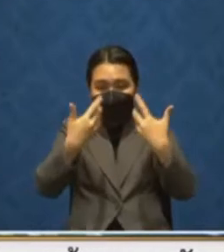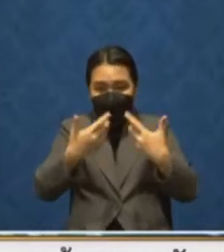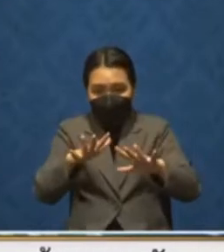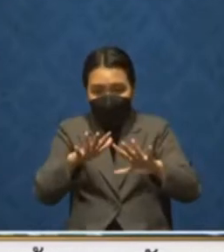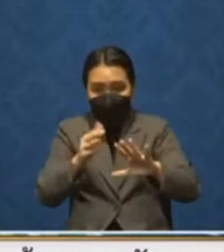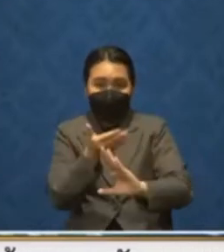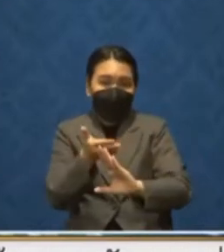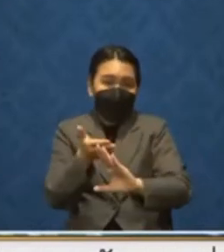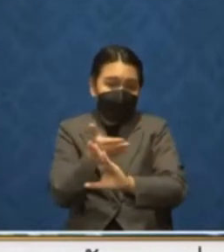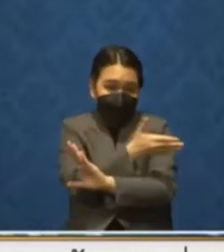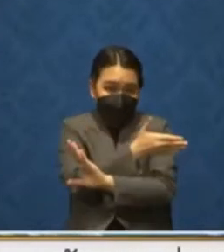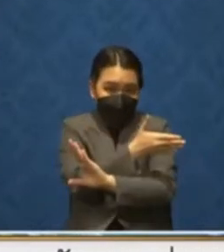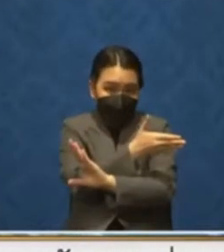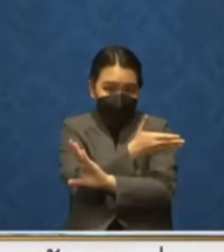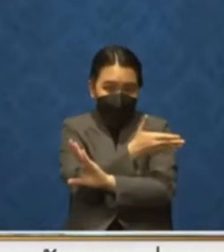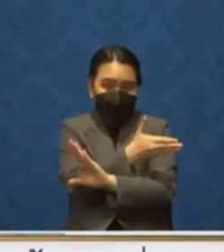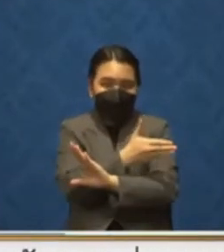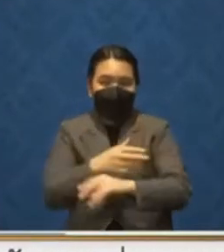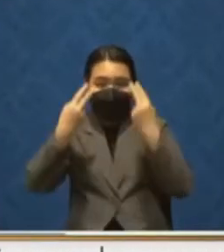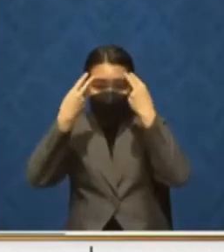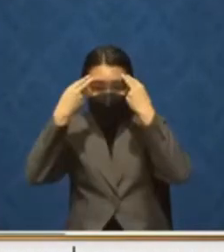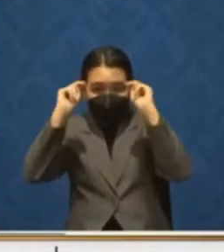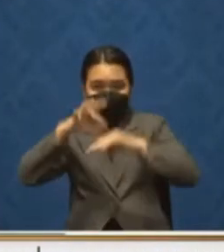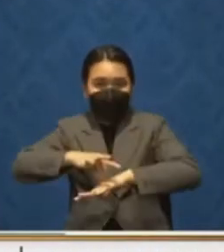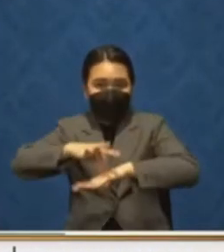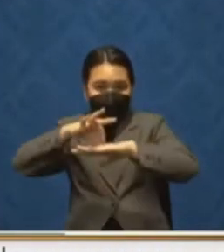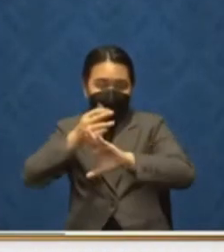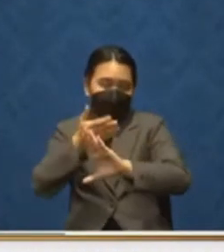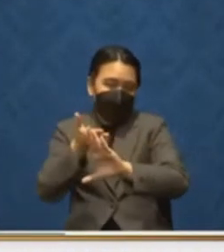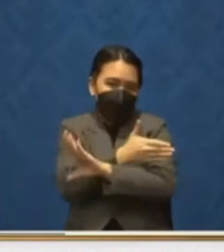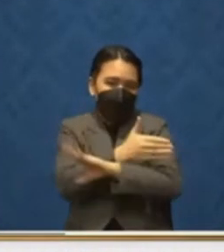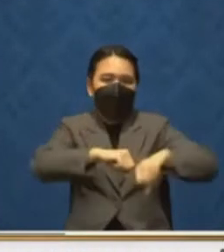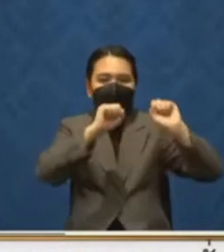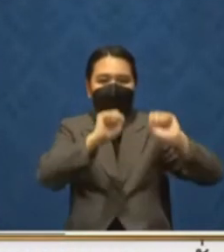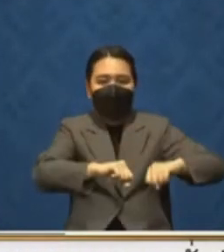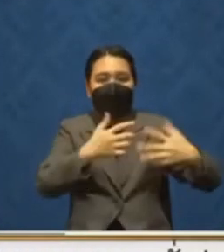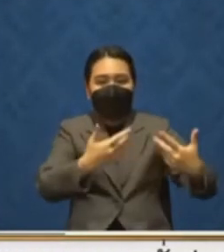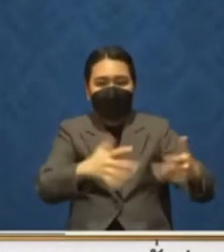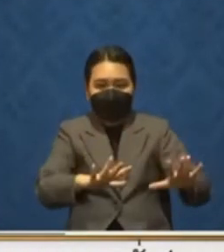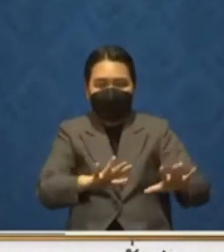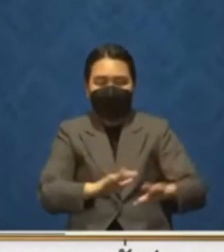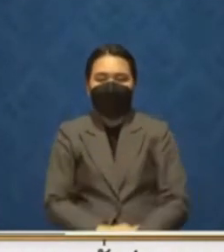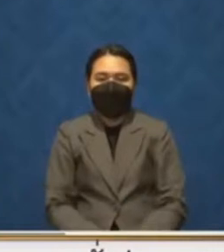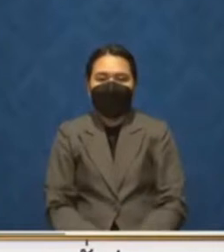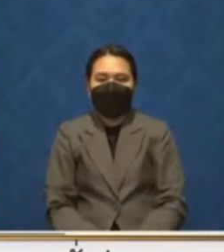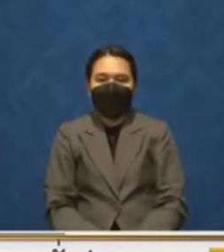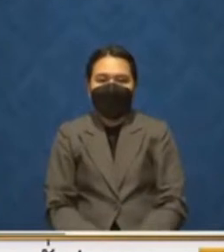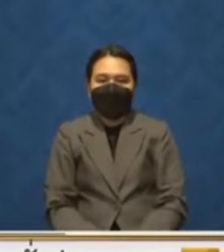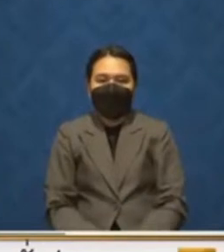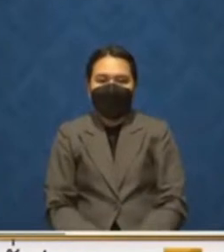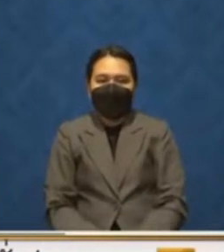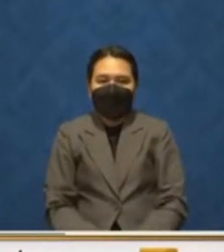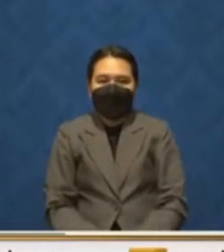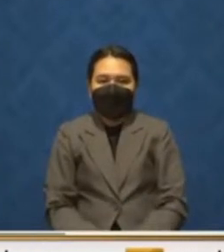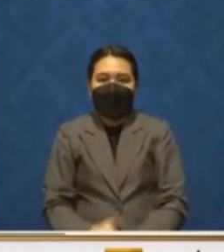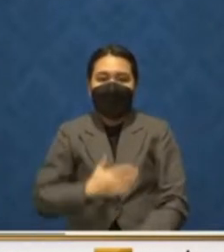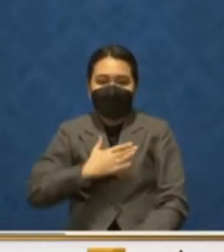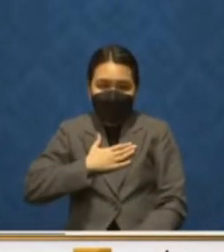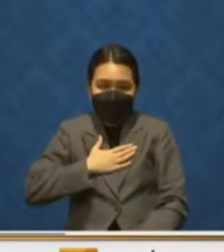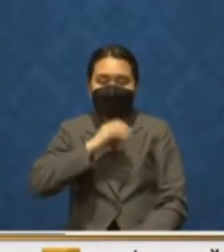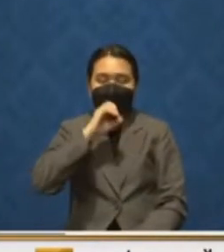ฯพณฯนายกรัฐมนตรีเข้าดำรงตำแหน่งนายกรัฐมนตรีด้วยซ้ำไปเต็มอย่างที่ผมเรียน